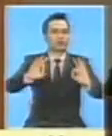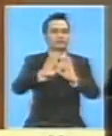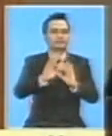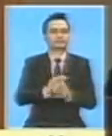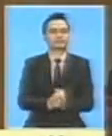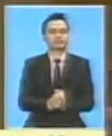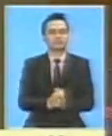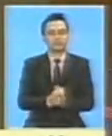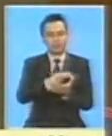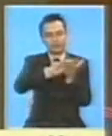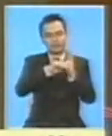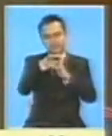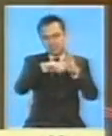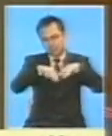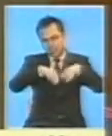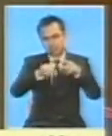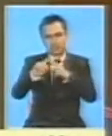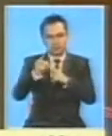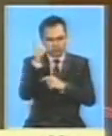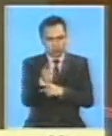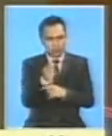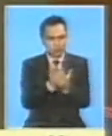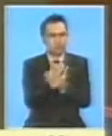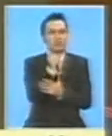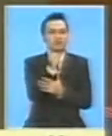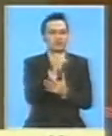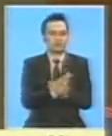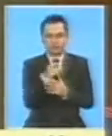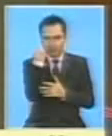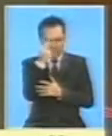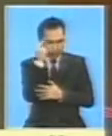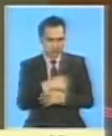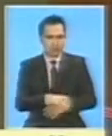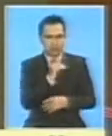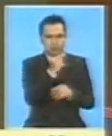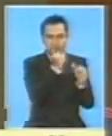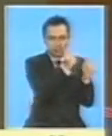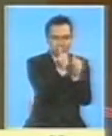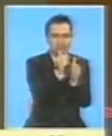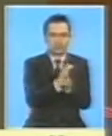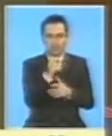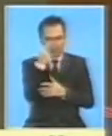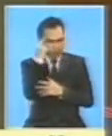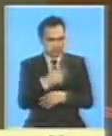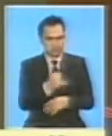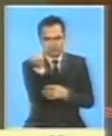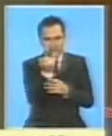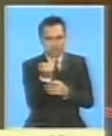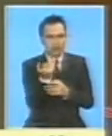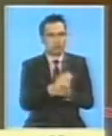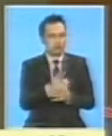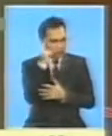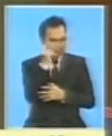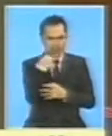ใช้มาตรการที่เหมาะสมนะครับแล้วเราก็คงไม่ดำเนินการต่อคนที่หวังดีเราคงดำเนินการกับผู้ที่ประสงค์ร้ายเจตนาร้ายท